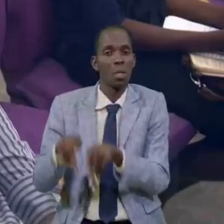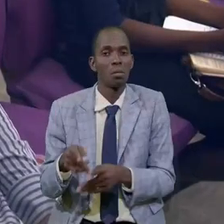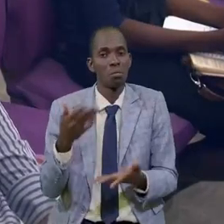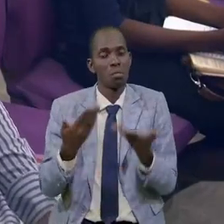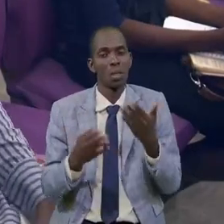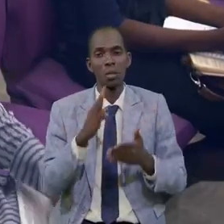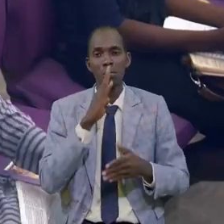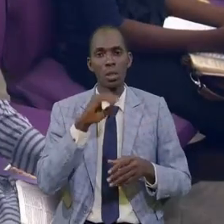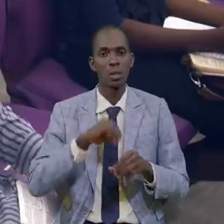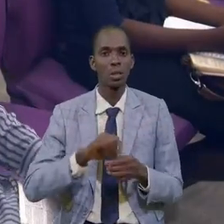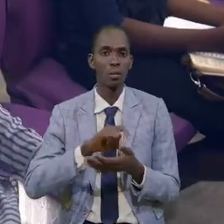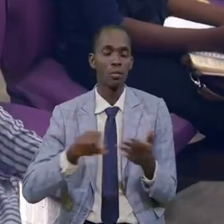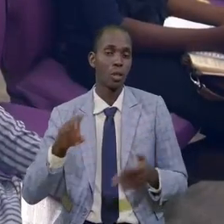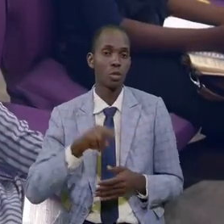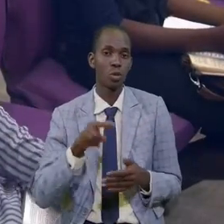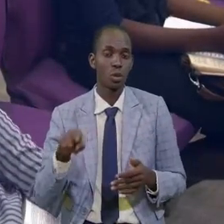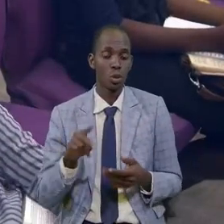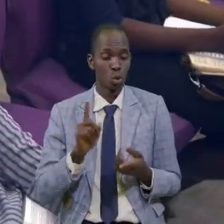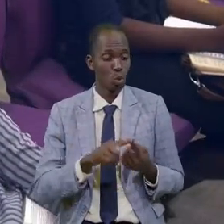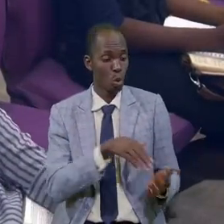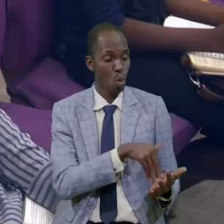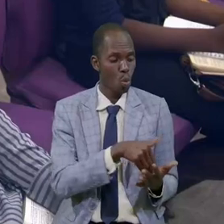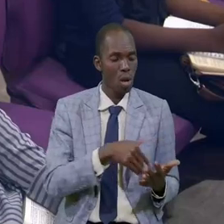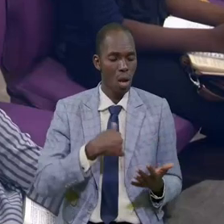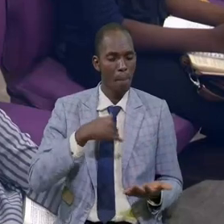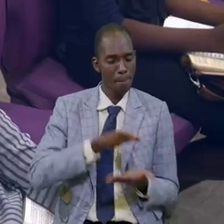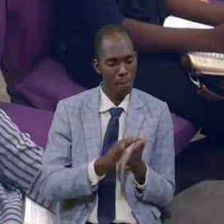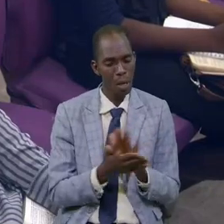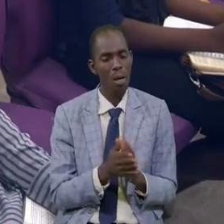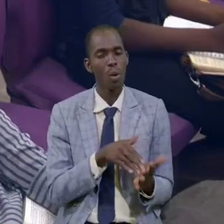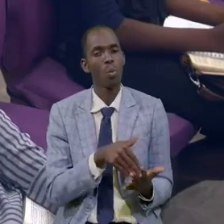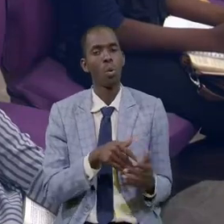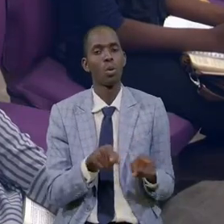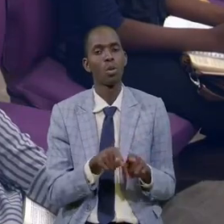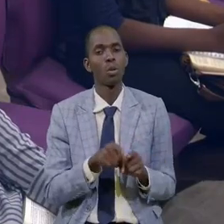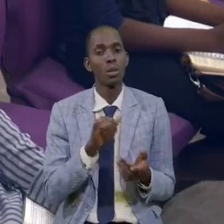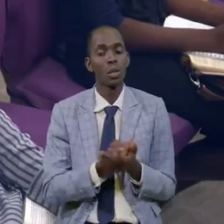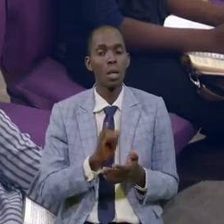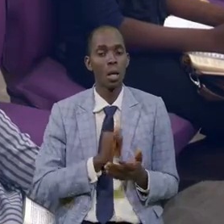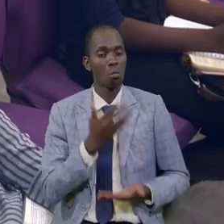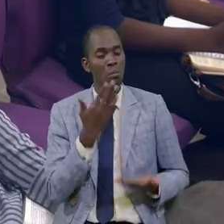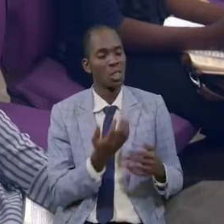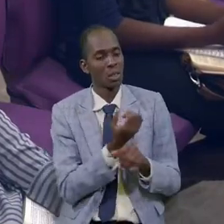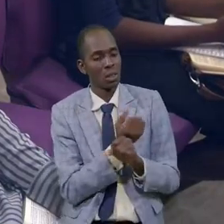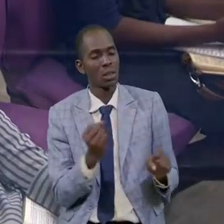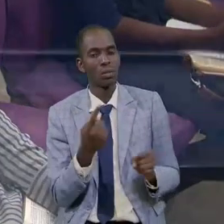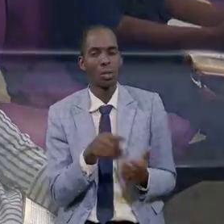22. J'ai été faible avec les faibles afin de gagner les